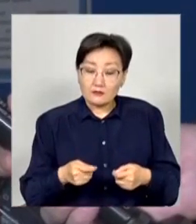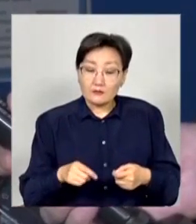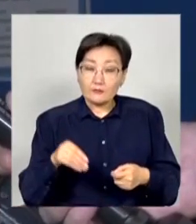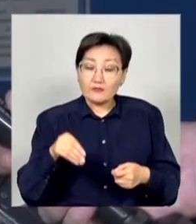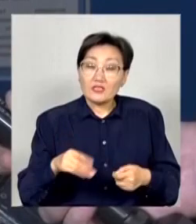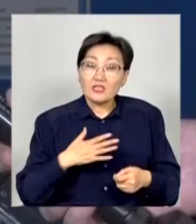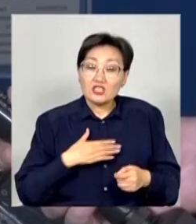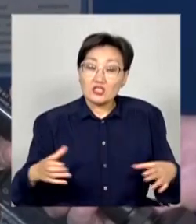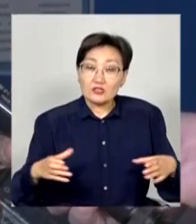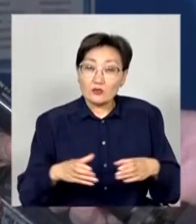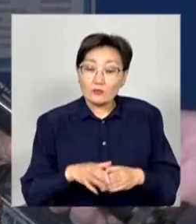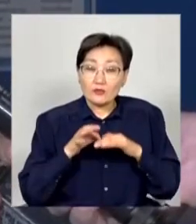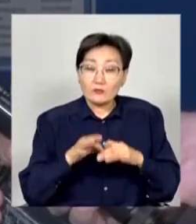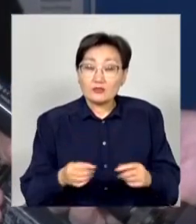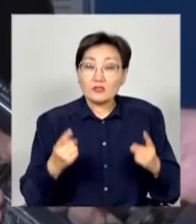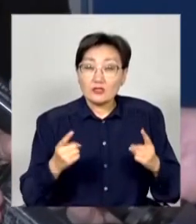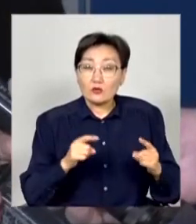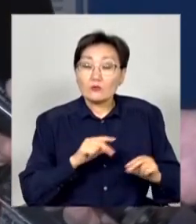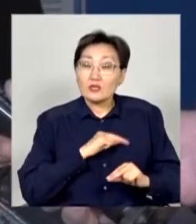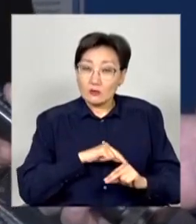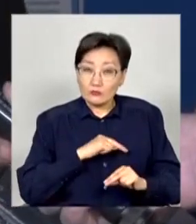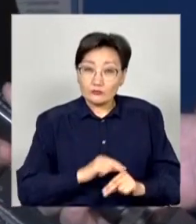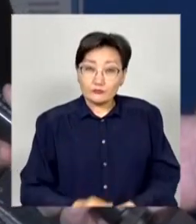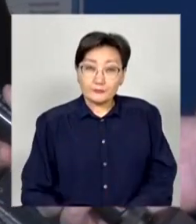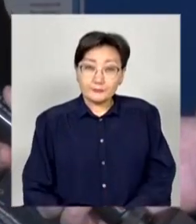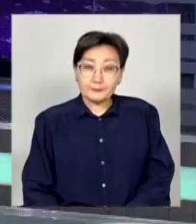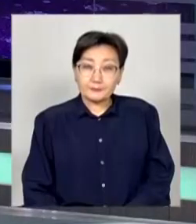проголосовать. Наша команда провела огромную работу.